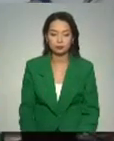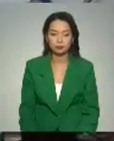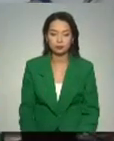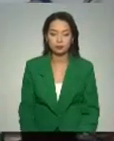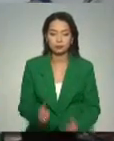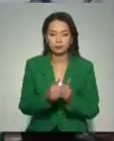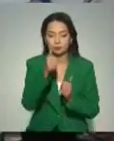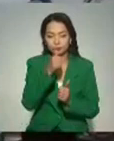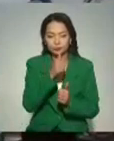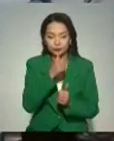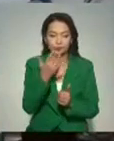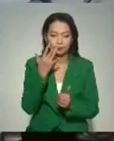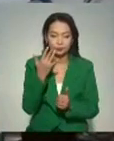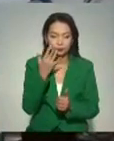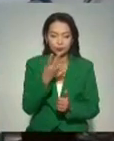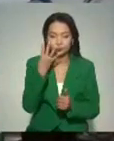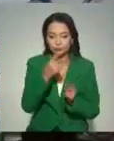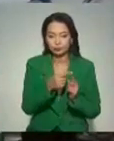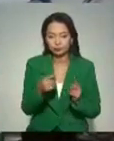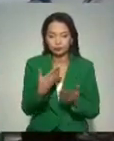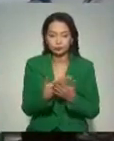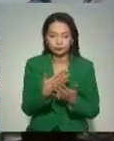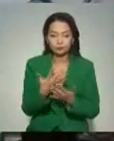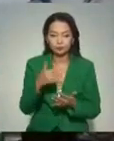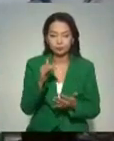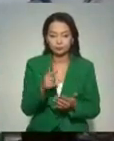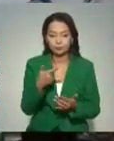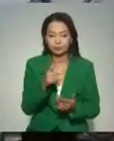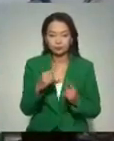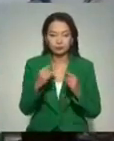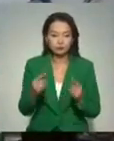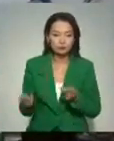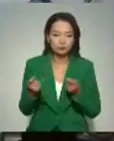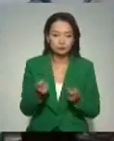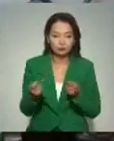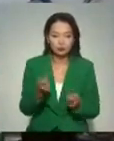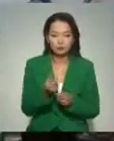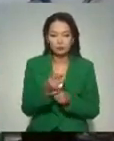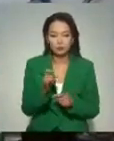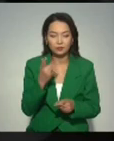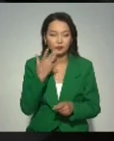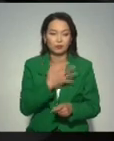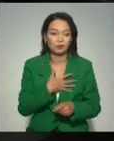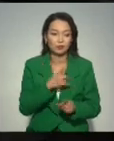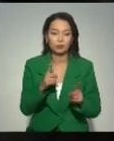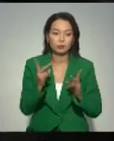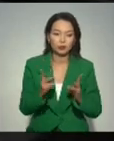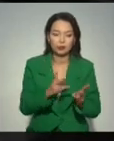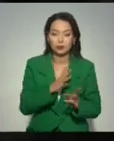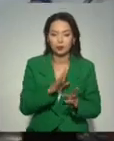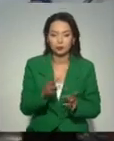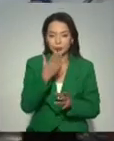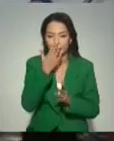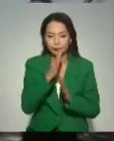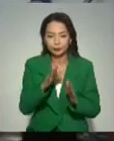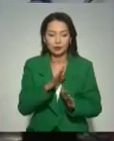Каждый месяц на протяжении 4 лет мы платили по 50 тысяч тенге за газовые баллоны и всякий раз переживали, чтобы не произошло утечки. Сейчас же